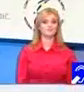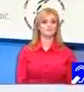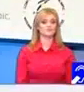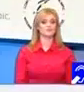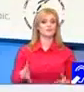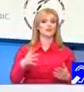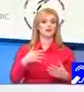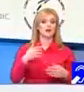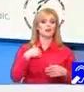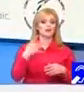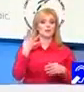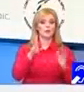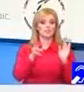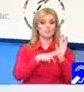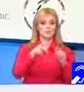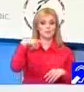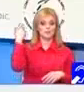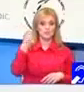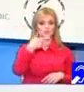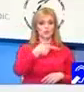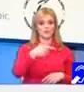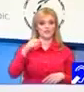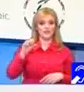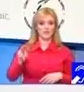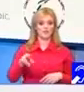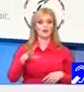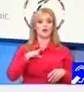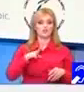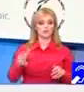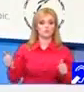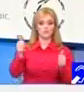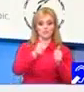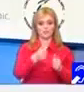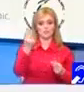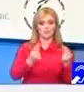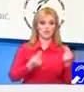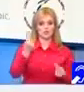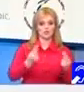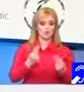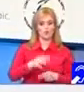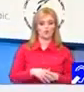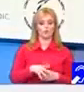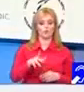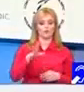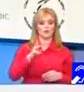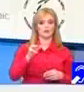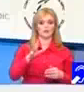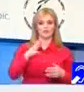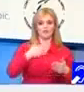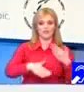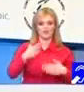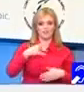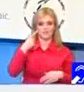Performanța nu are vârstă. La 47 de ani, Gheorghe Filip vrea să se califice la Jocurile Paralimpice de la Tokyo. Până atunci, Filip